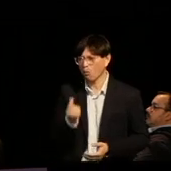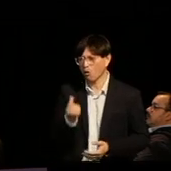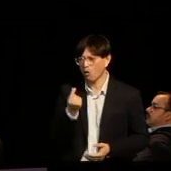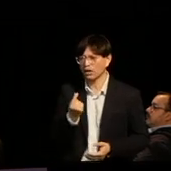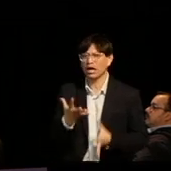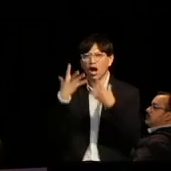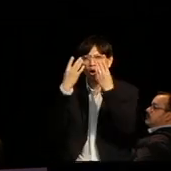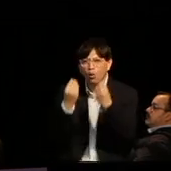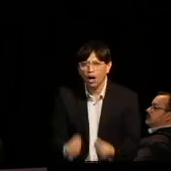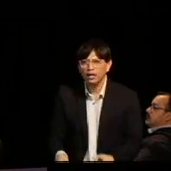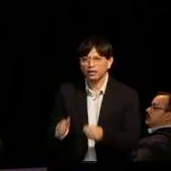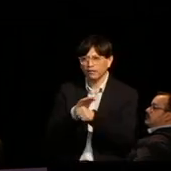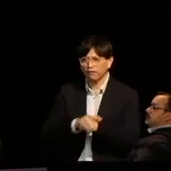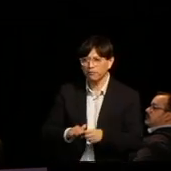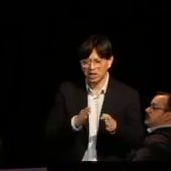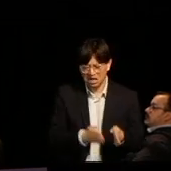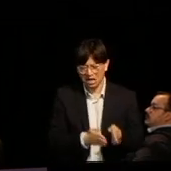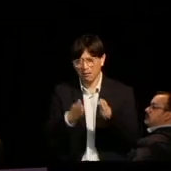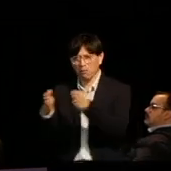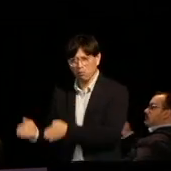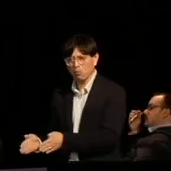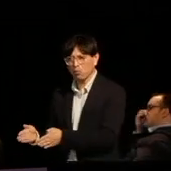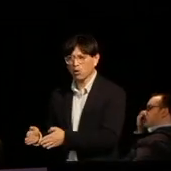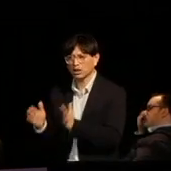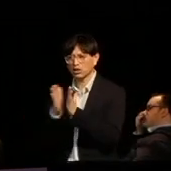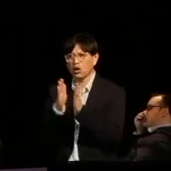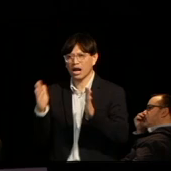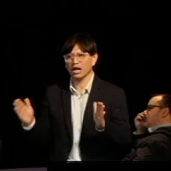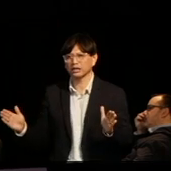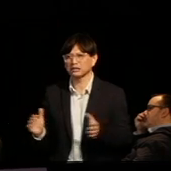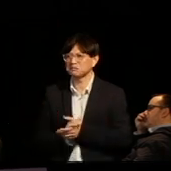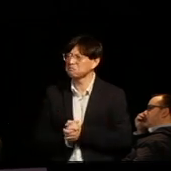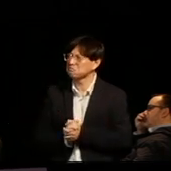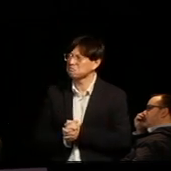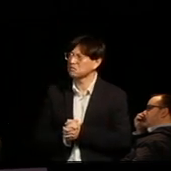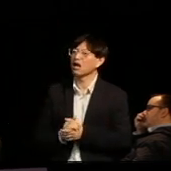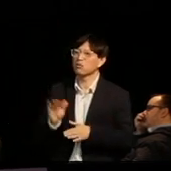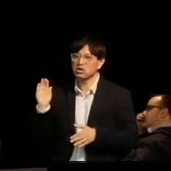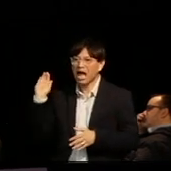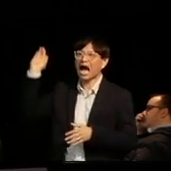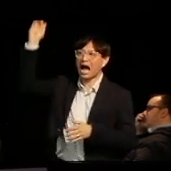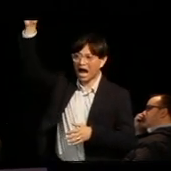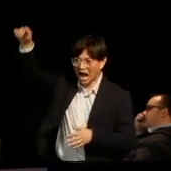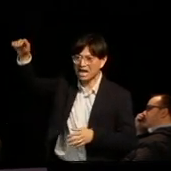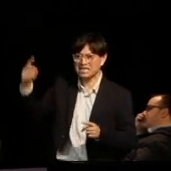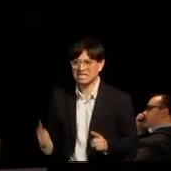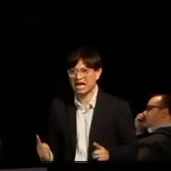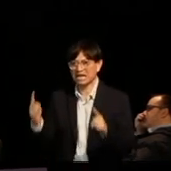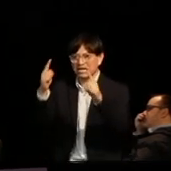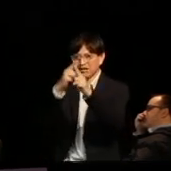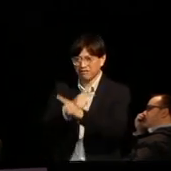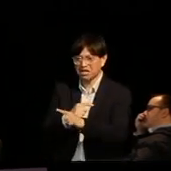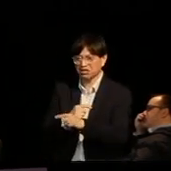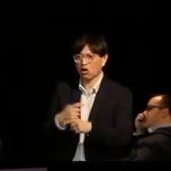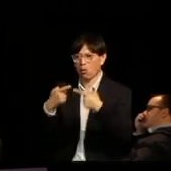portano i bambini alla catechesi dell'iniziazione Cristiana una percentuale alta c'è un grande stacco fra